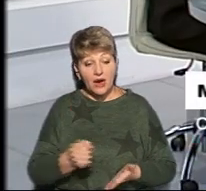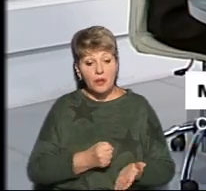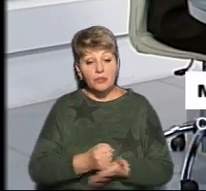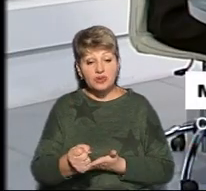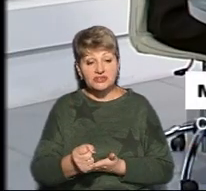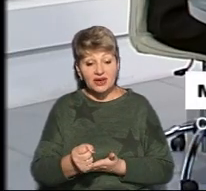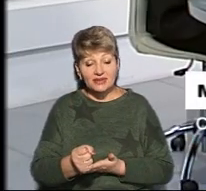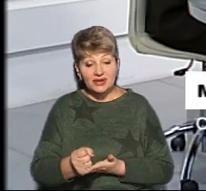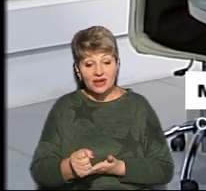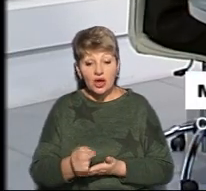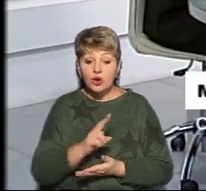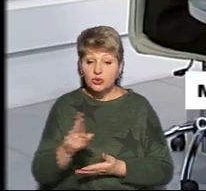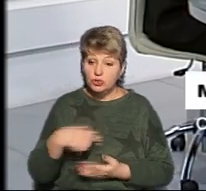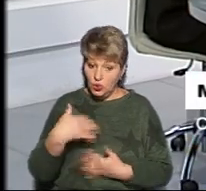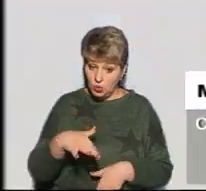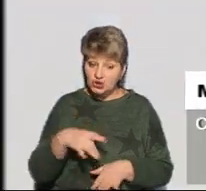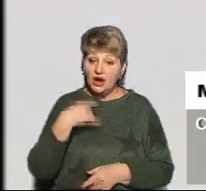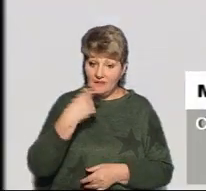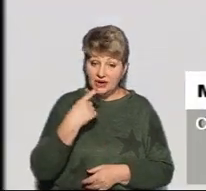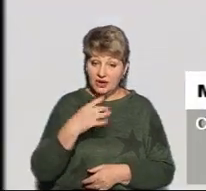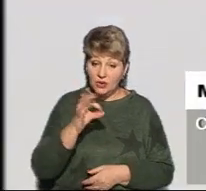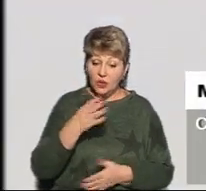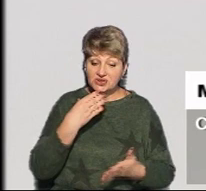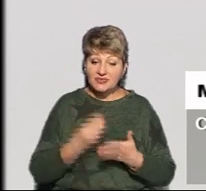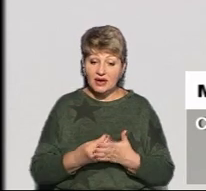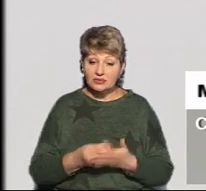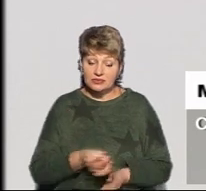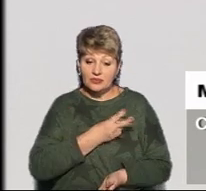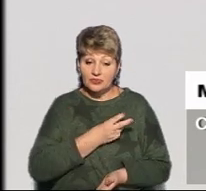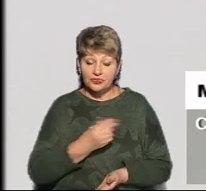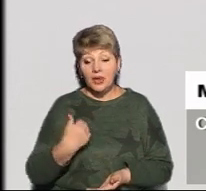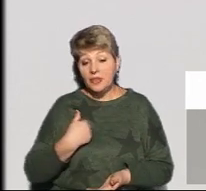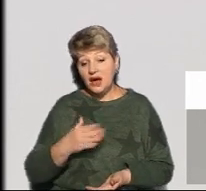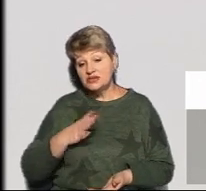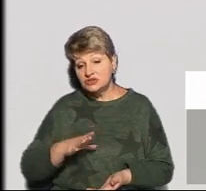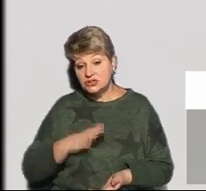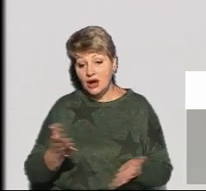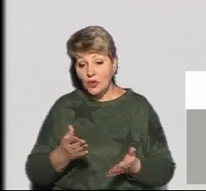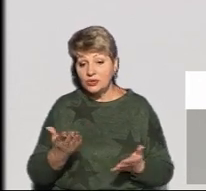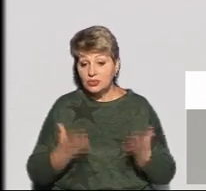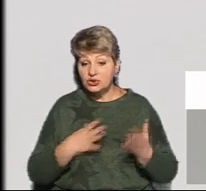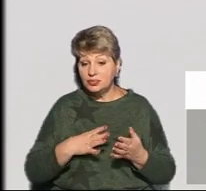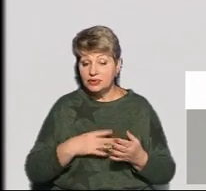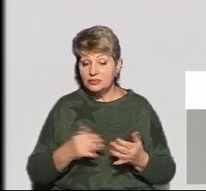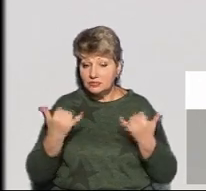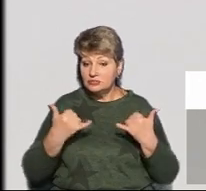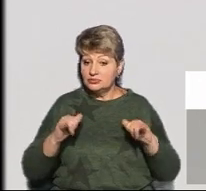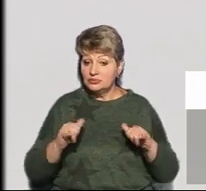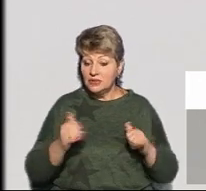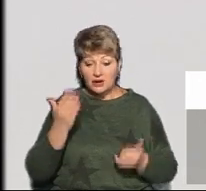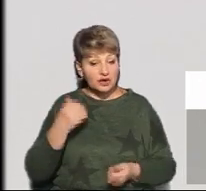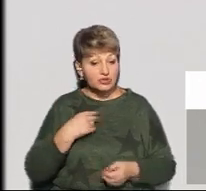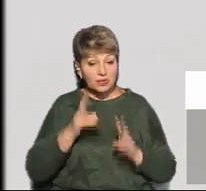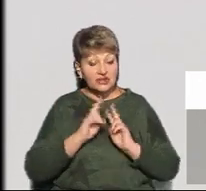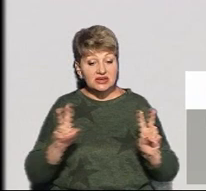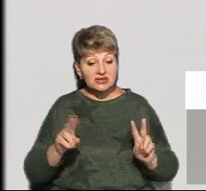Хтось, можливо, вже заявляв про свої амбіції? Ні, я думаю, що от на нас чекає, можливо, якийсь сюрприз. От ми не знали там пана Підгорного, да, до того, як